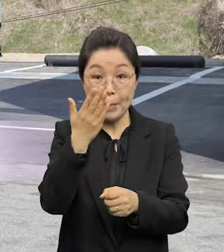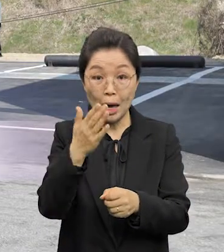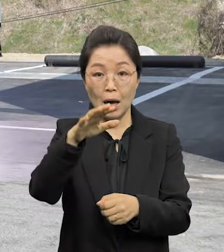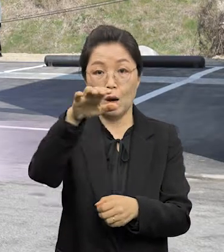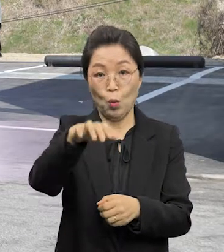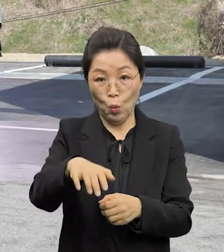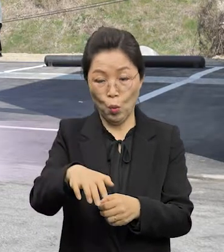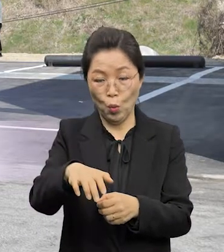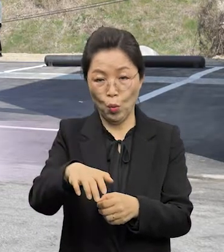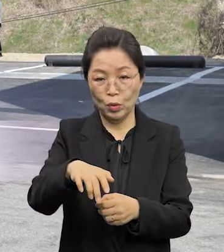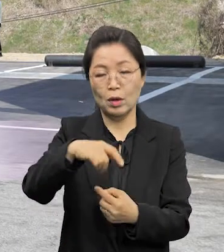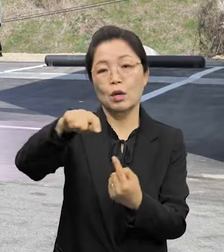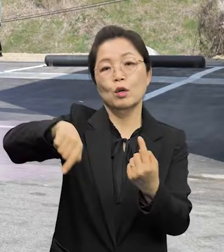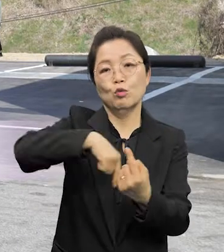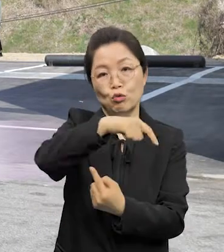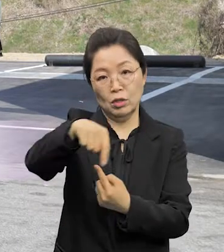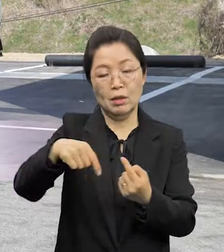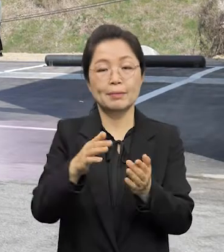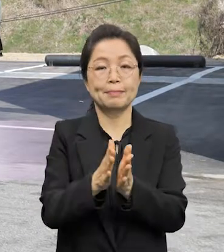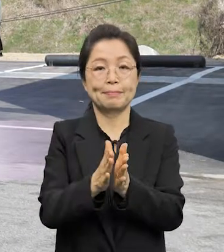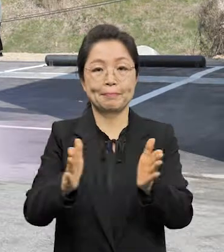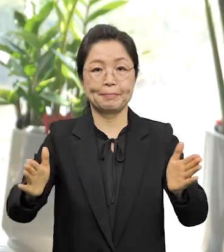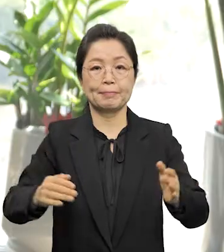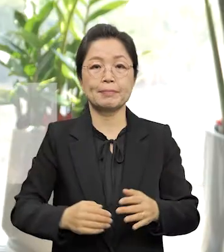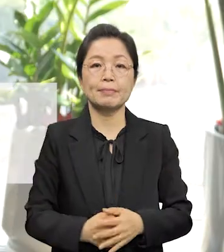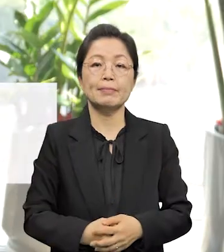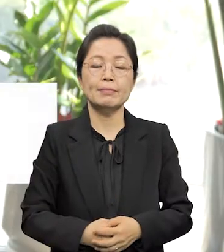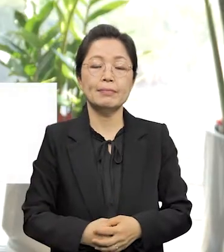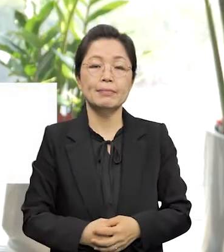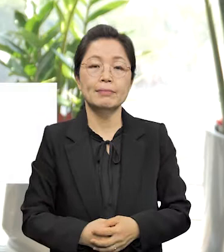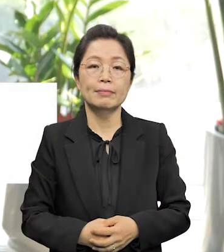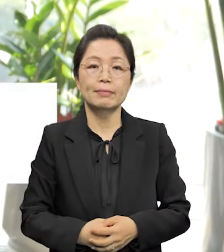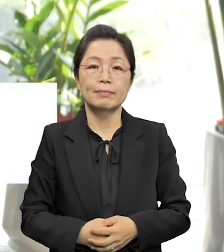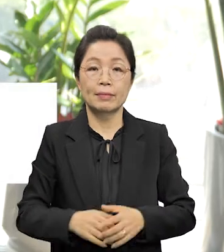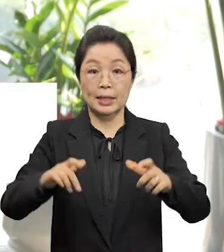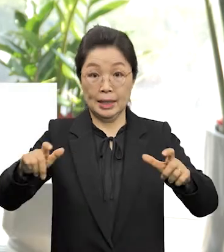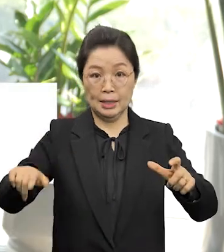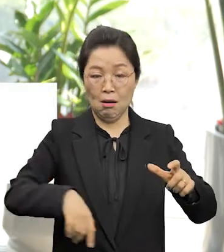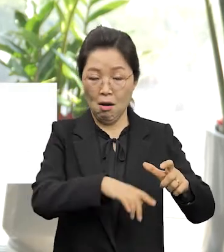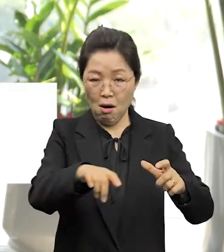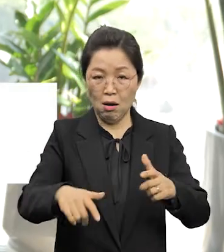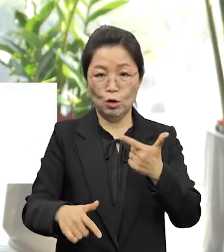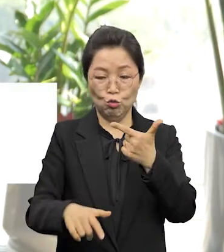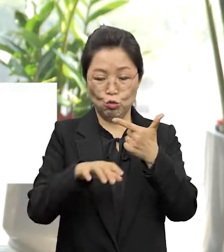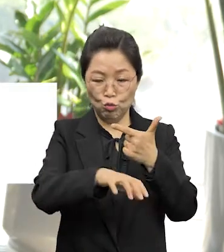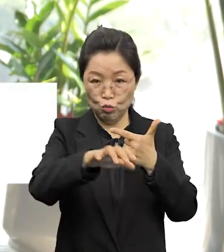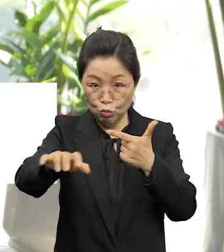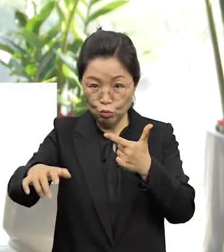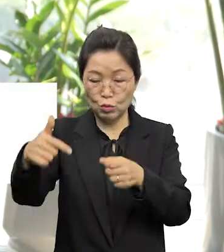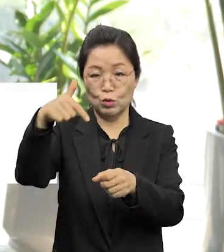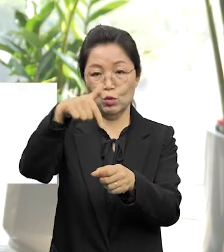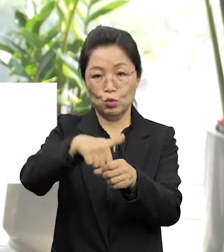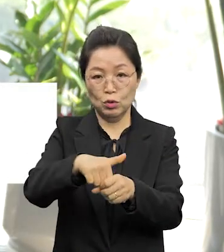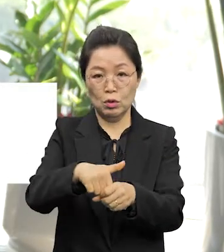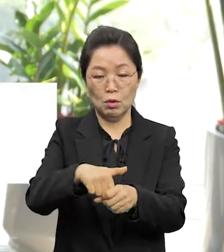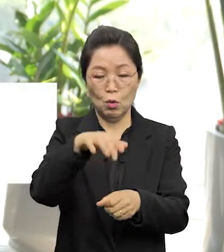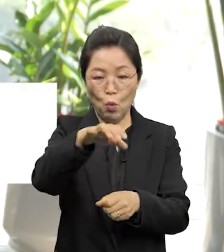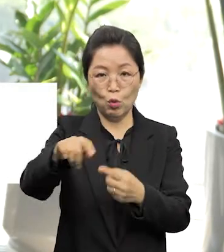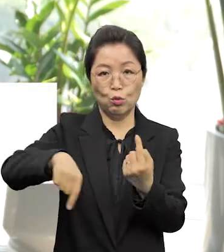전용 수소충전소 운영에 들어갔습니다. 우리 시에는 현재 총 6개의 수소충전소가 운영